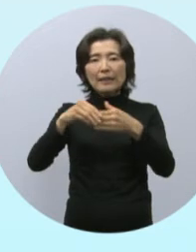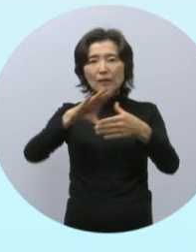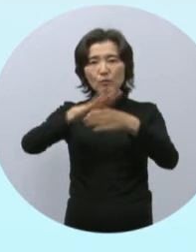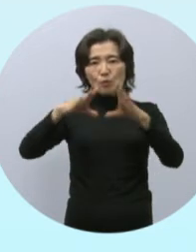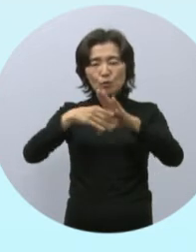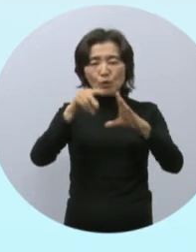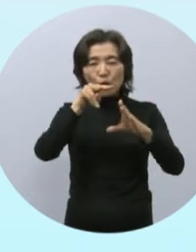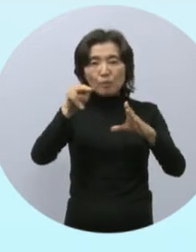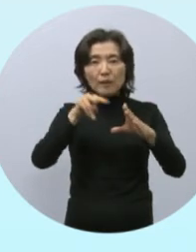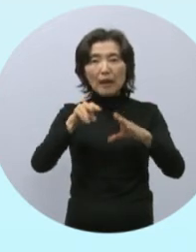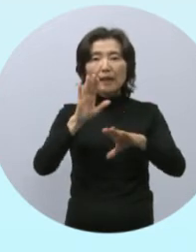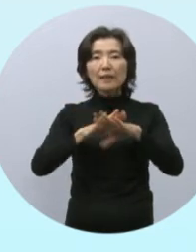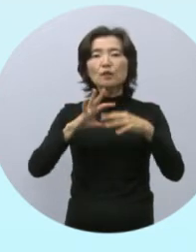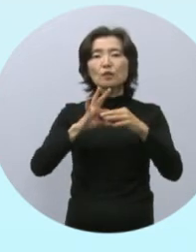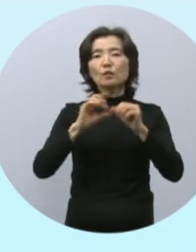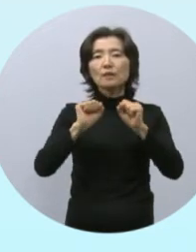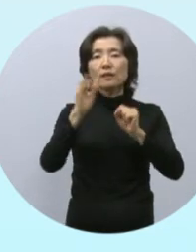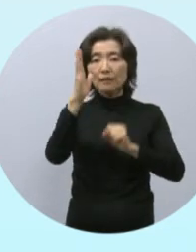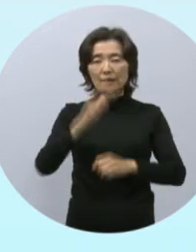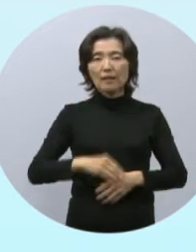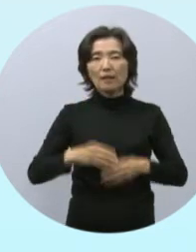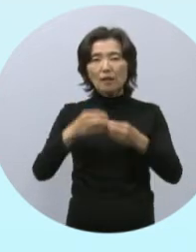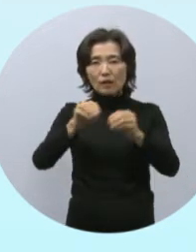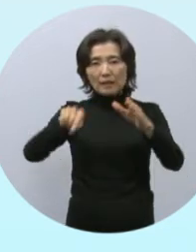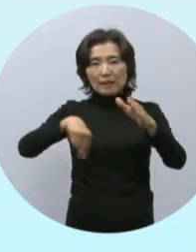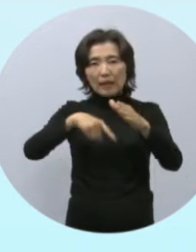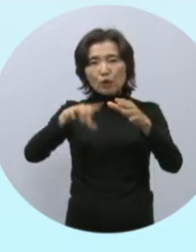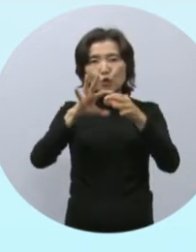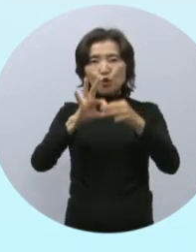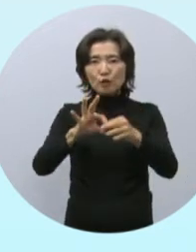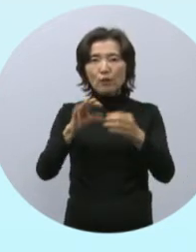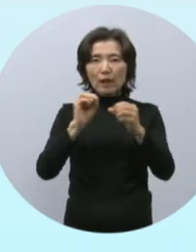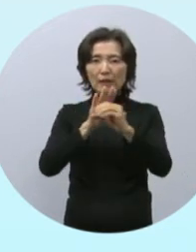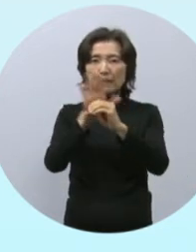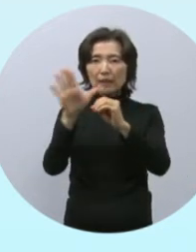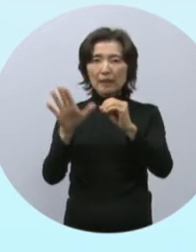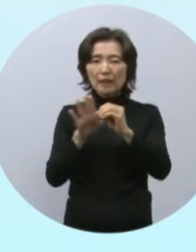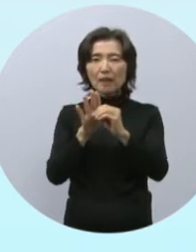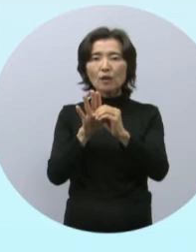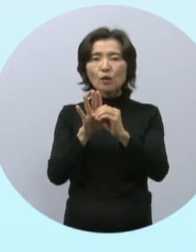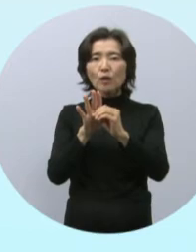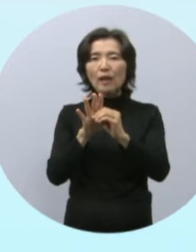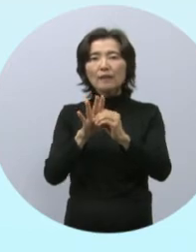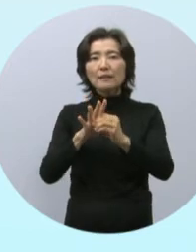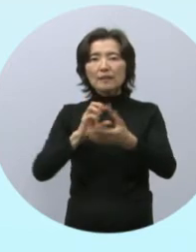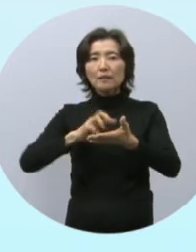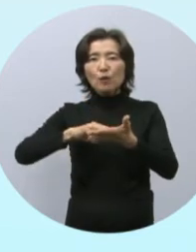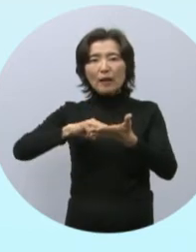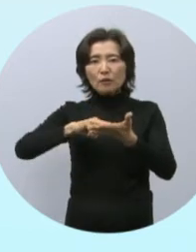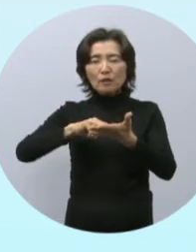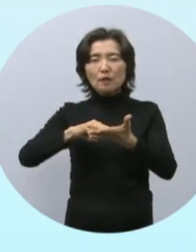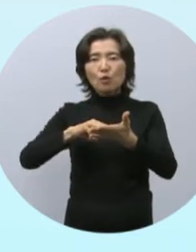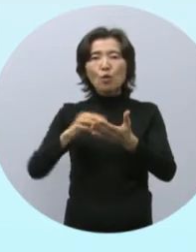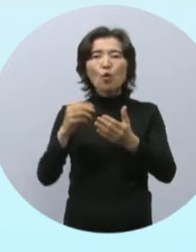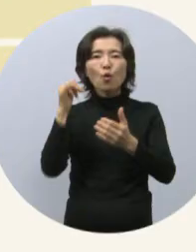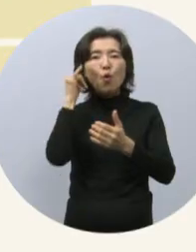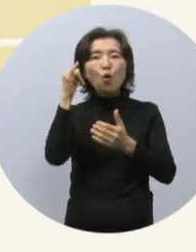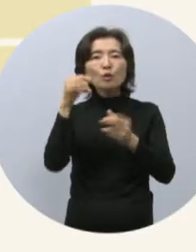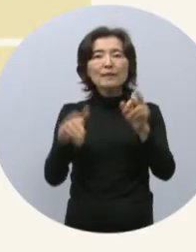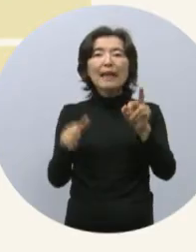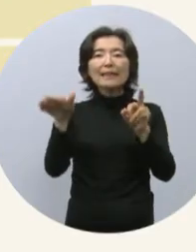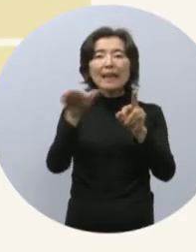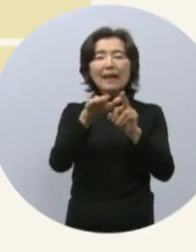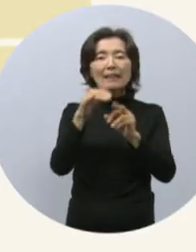行ってください。詳しくは新型コロナワクチンコールセンターまでお問い合わせください。